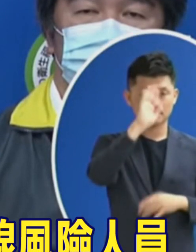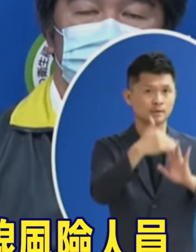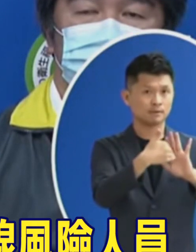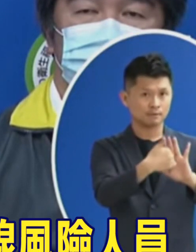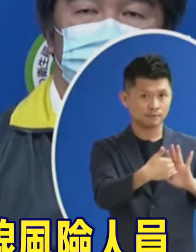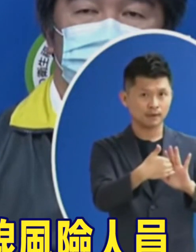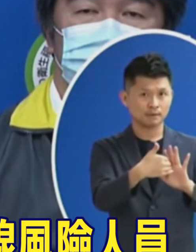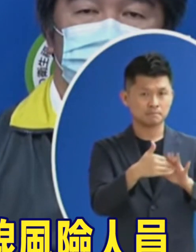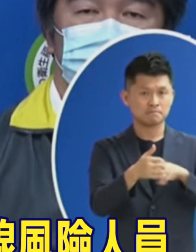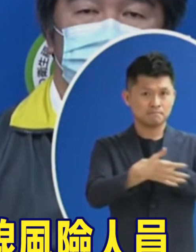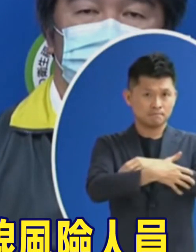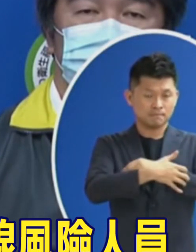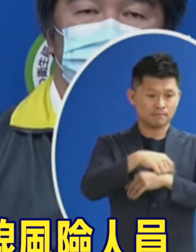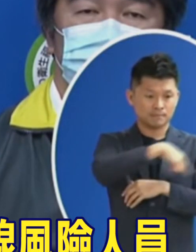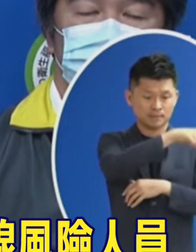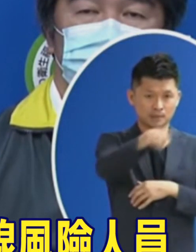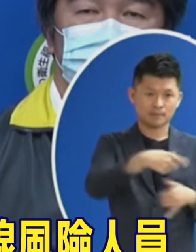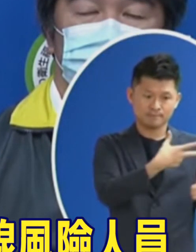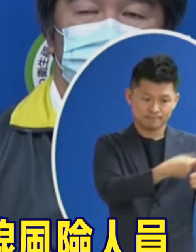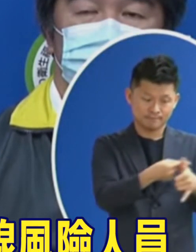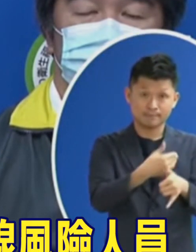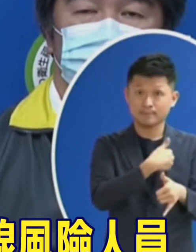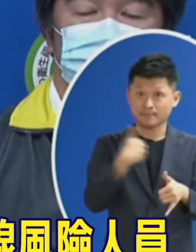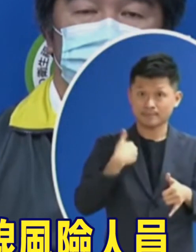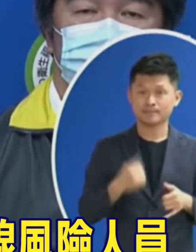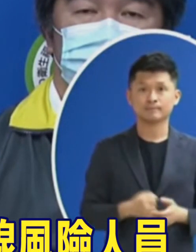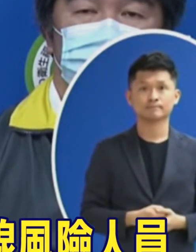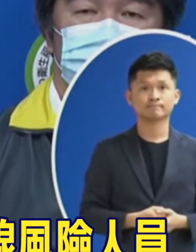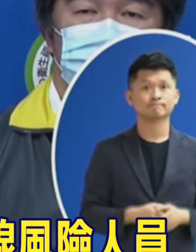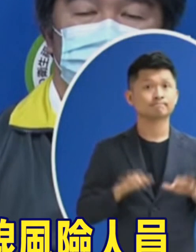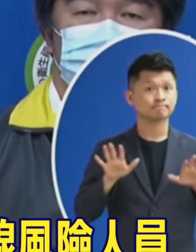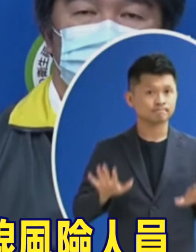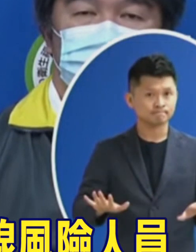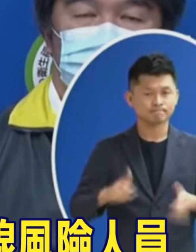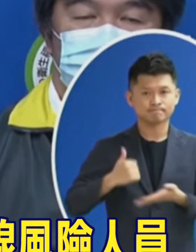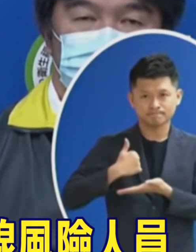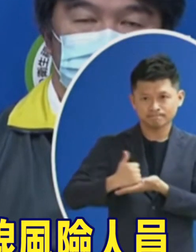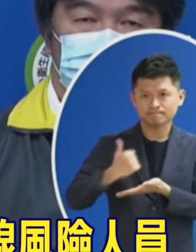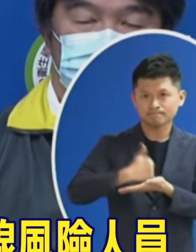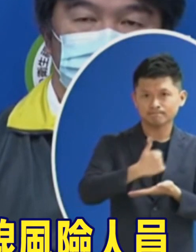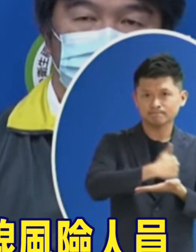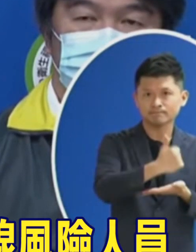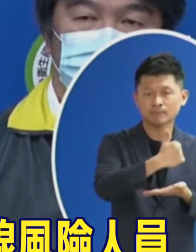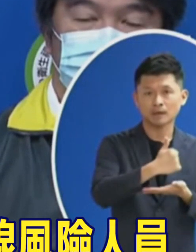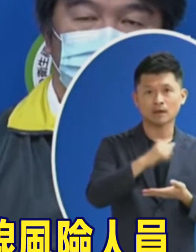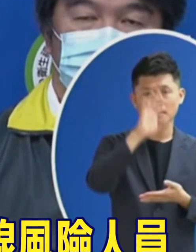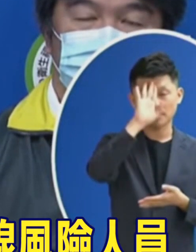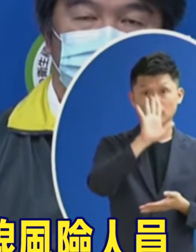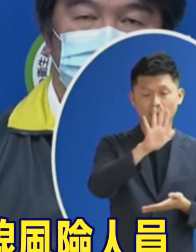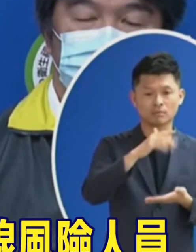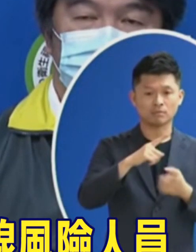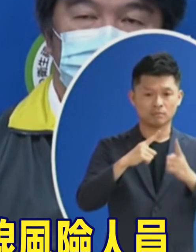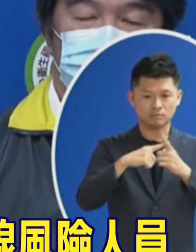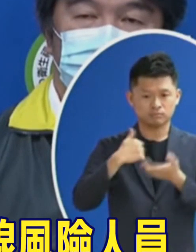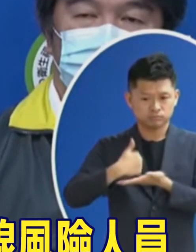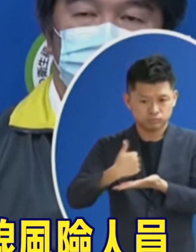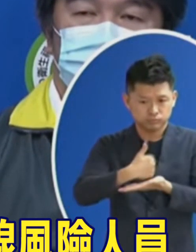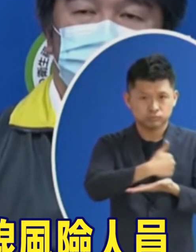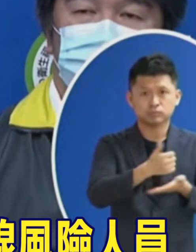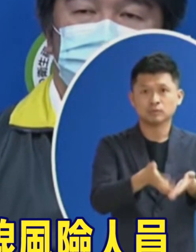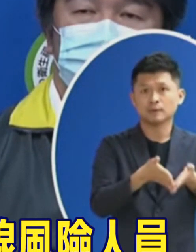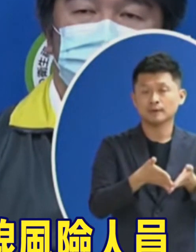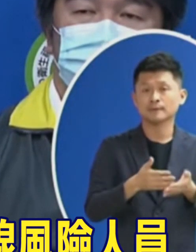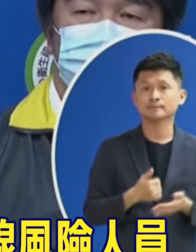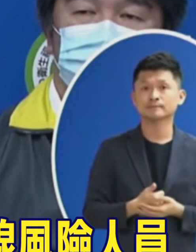人员所使用。比如我们现在需要大量的运送可能确诊的一些病患，那相关在